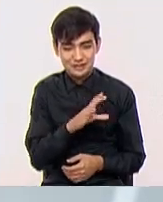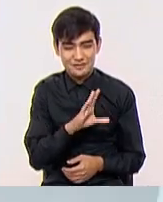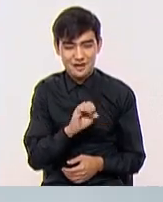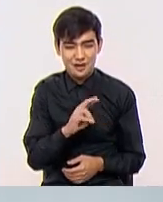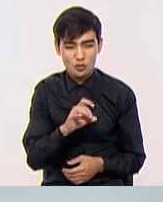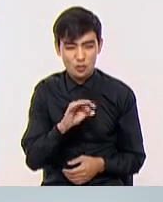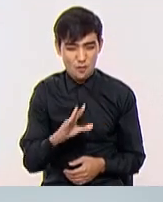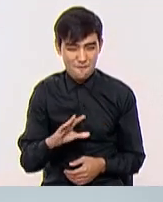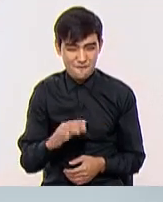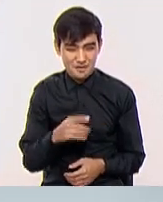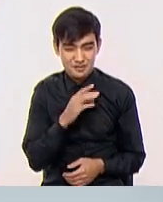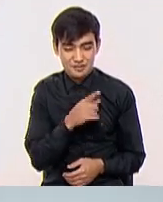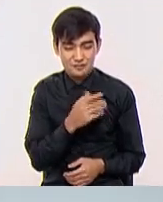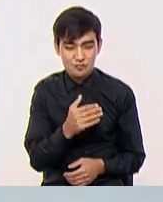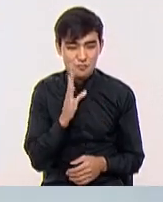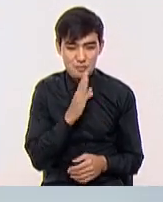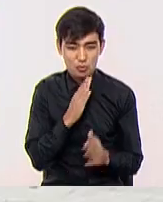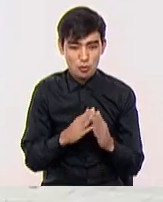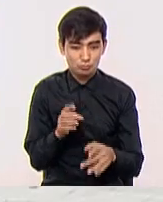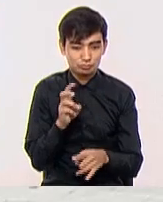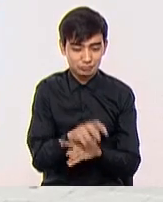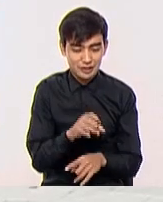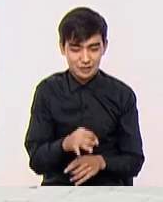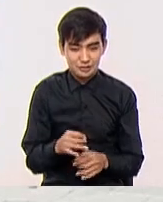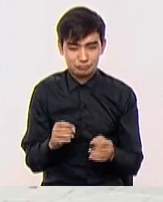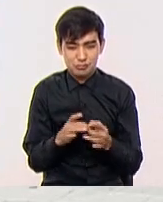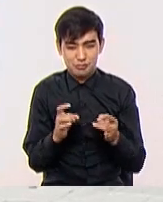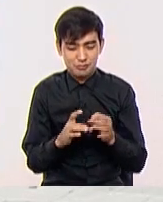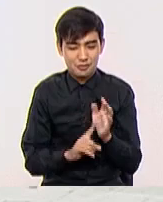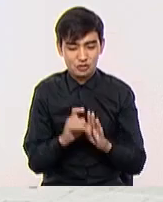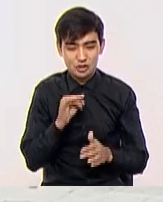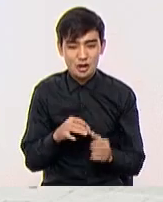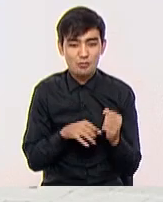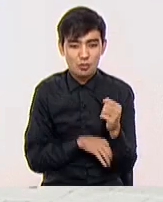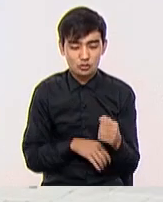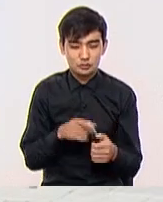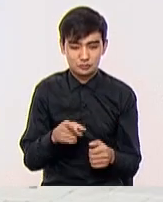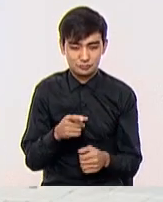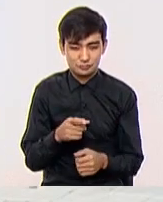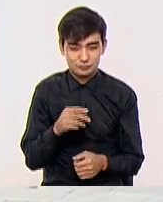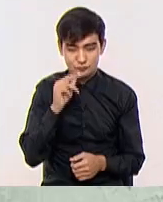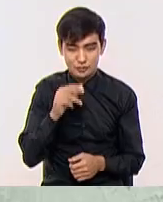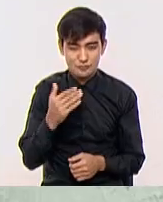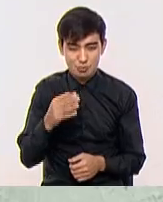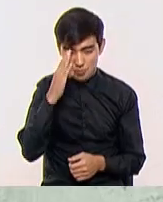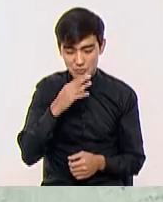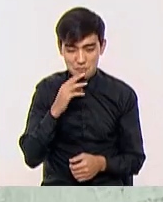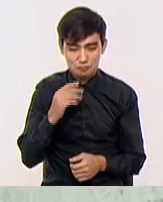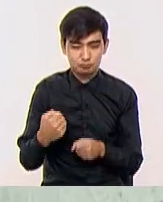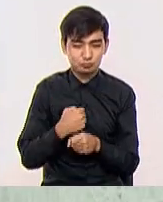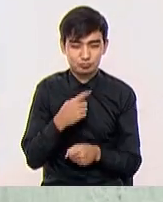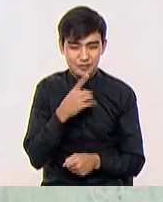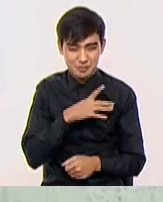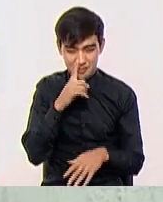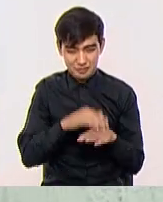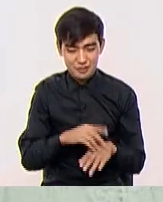словам Дианы, приехала к ее родителям домой и спровоцировала конфликт, а потом попыталась оклеветать ее отца.